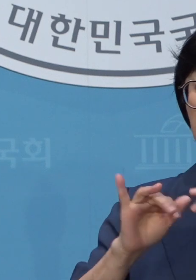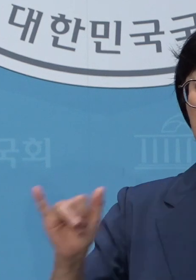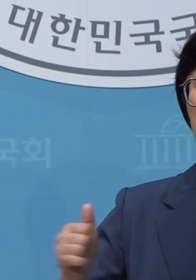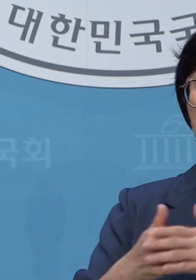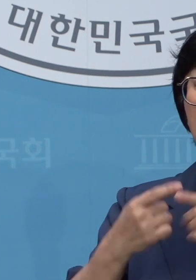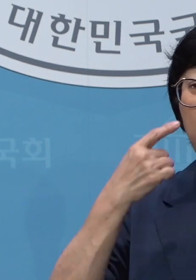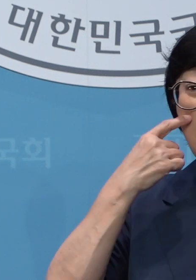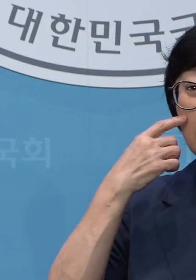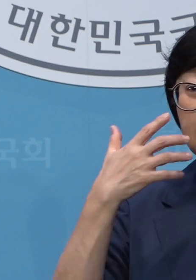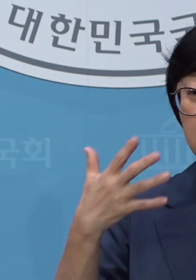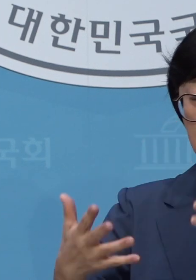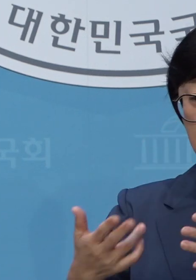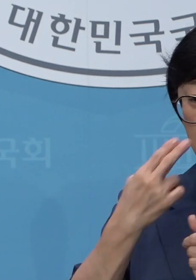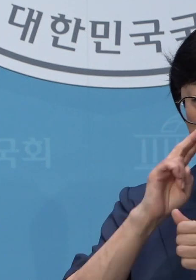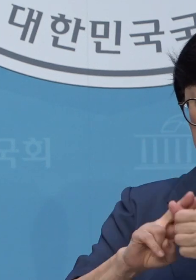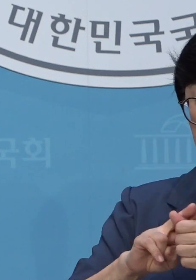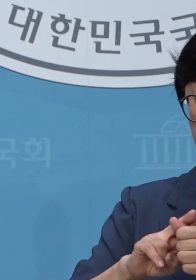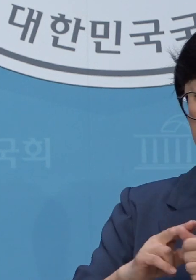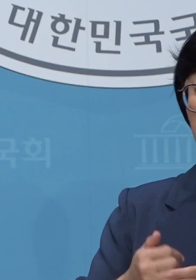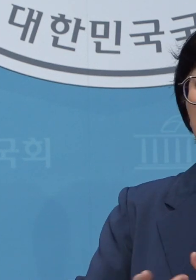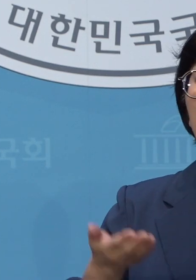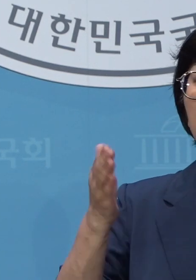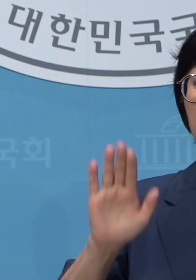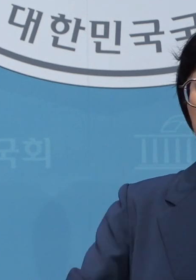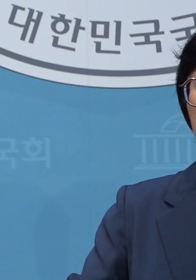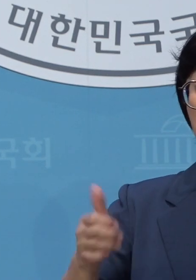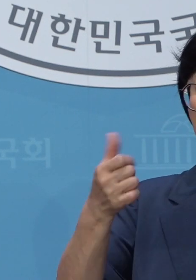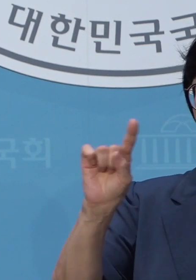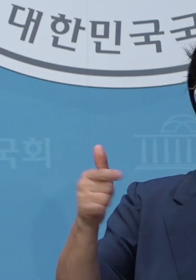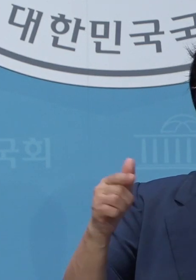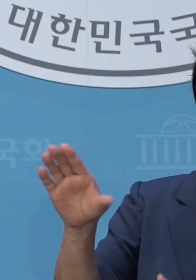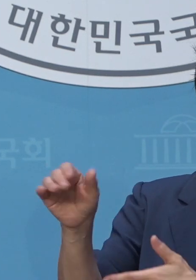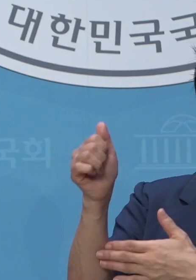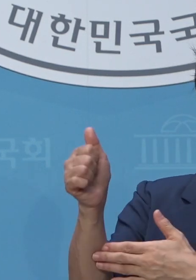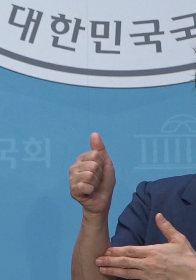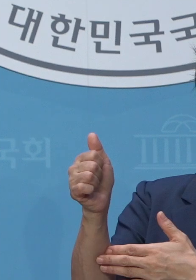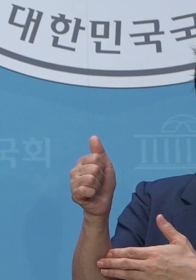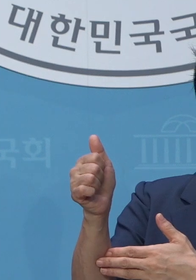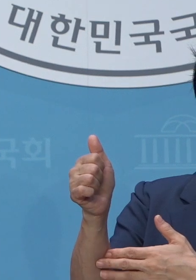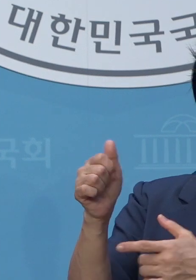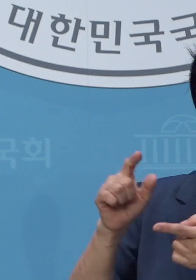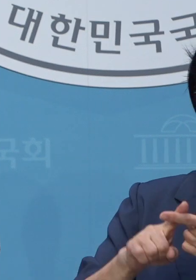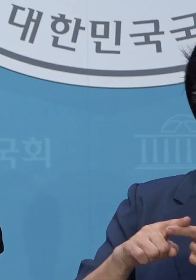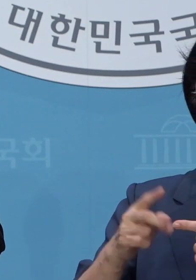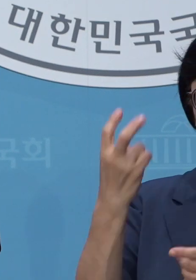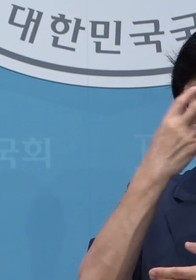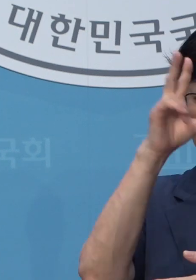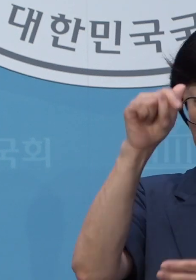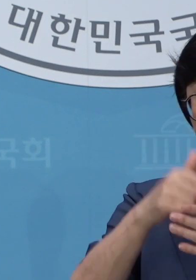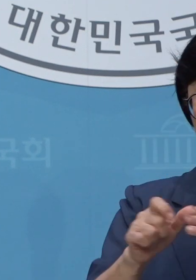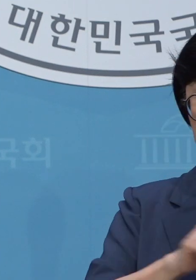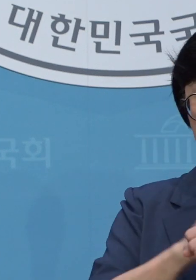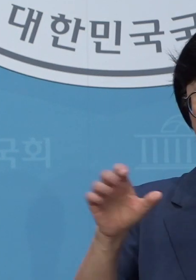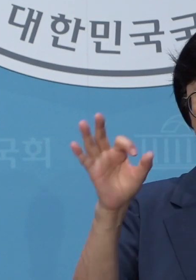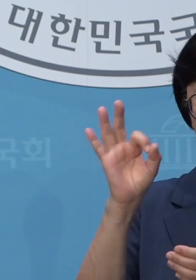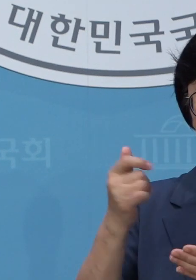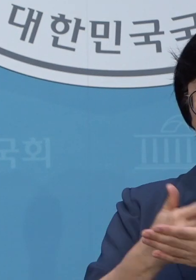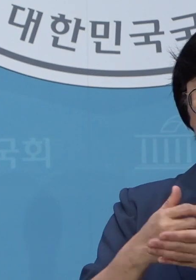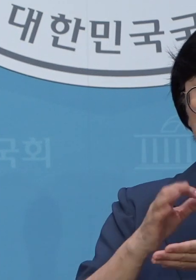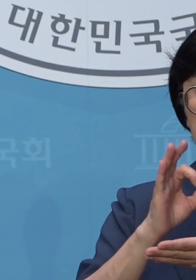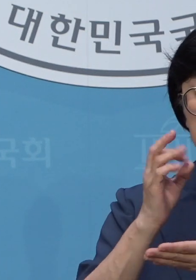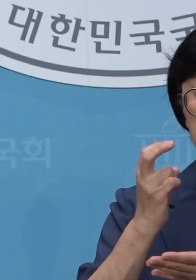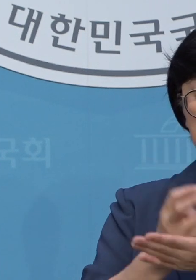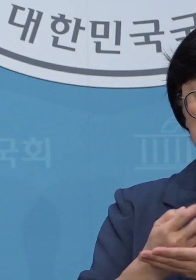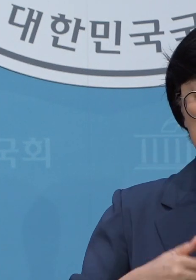대한 명백한 도전입니다. 그러나 한동훈 장관은 오히려 검찰 특활비 집행 지침을